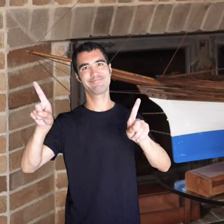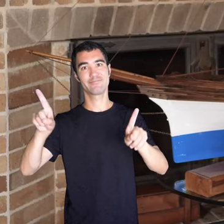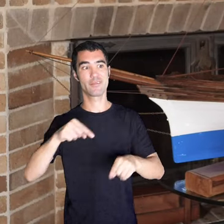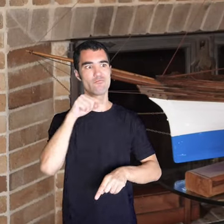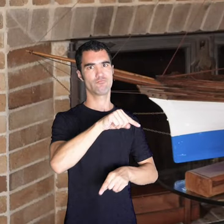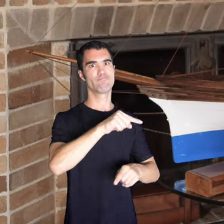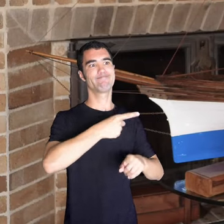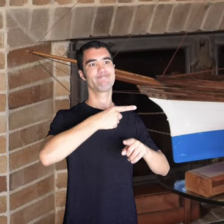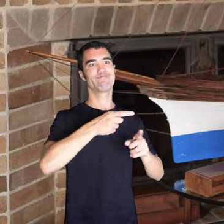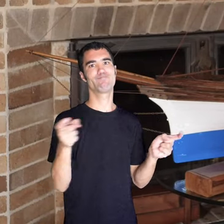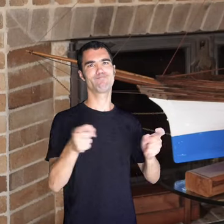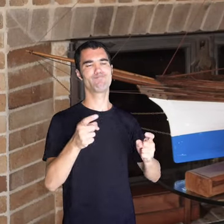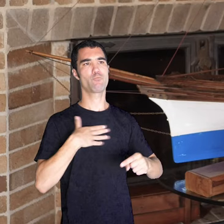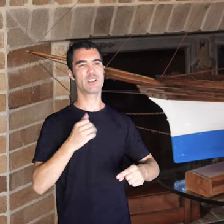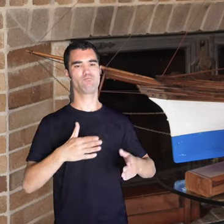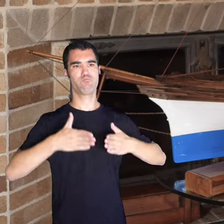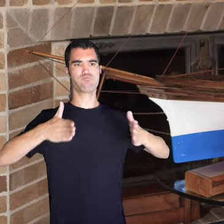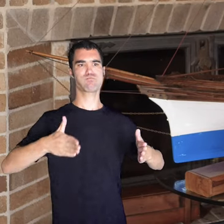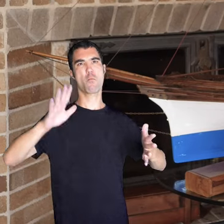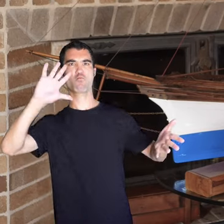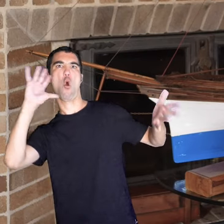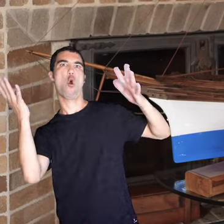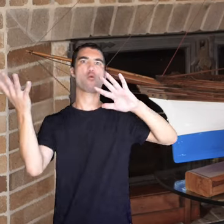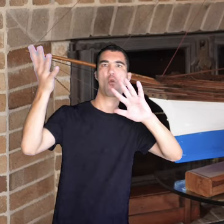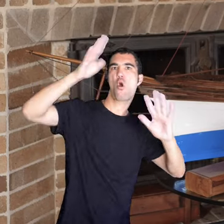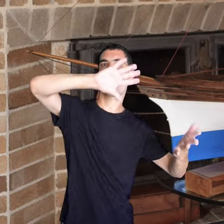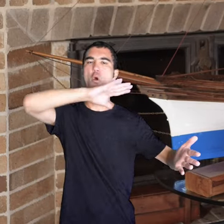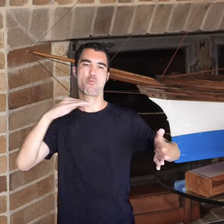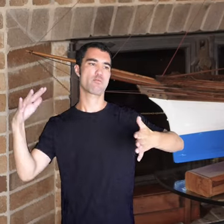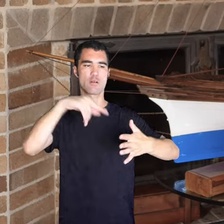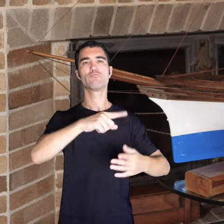pogués enfrontar si un dia se trobava en un bon pot de mal temps.